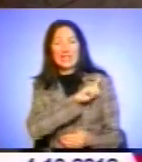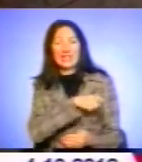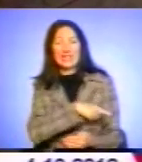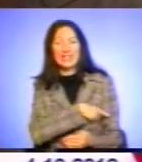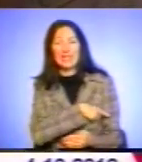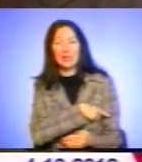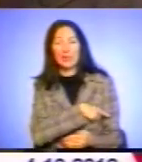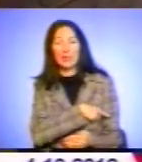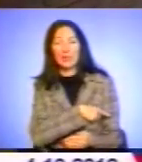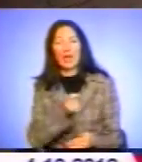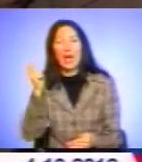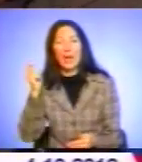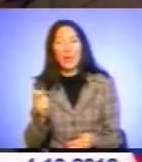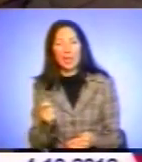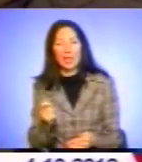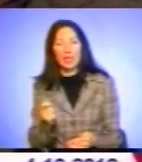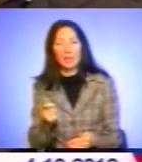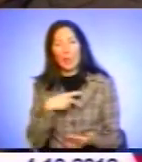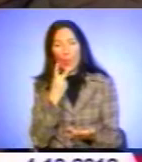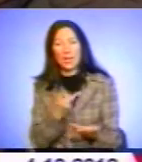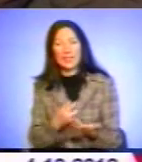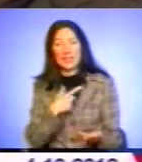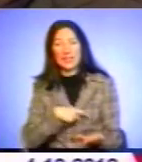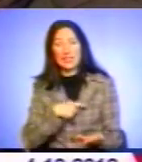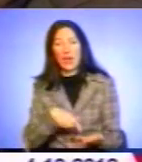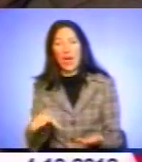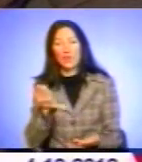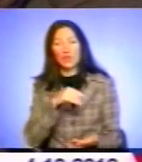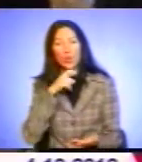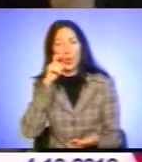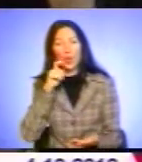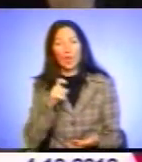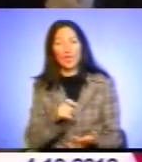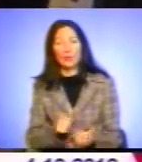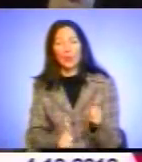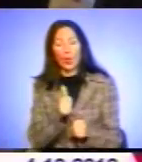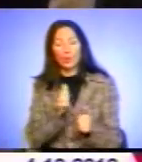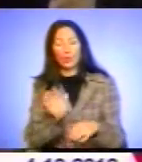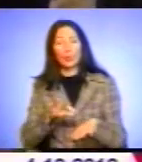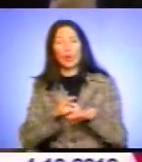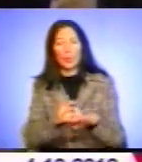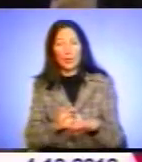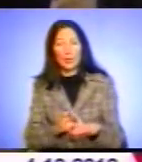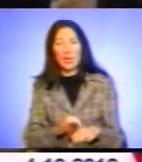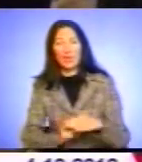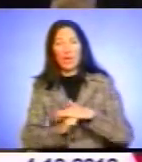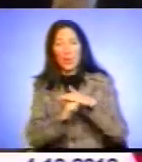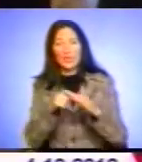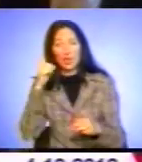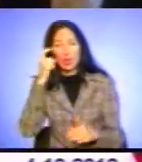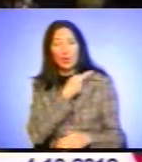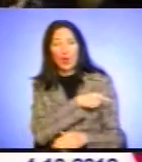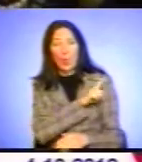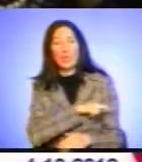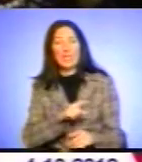сили приїхати, і показати себе всій Україні. Конкурс буде проходити на базі Чортківського державного